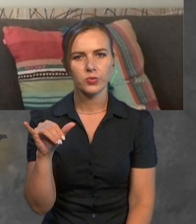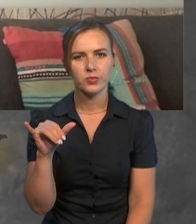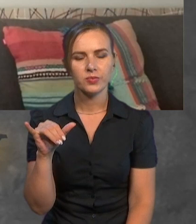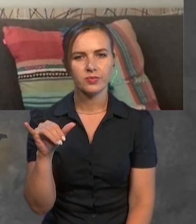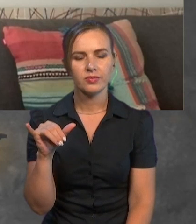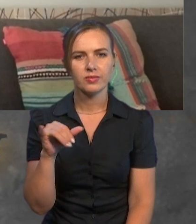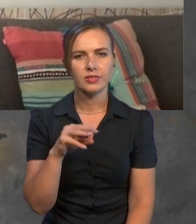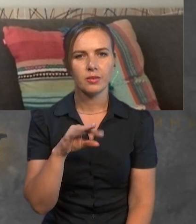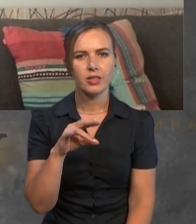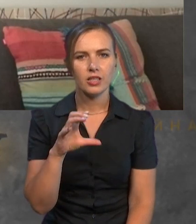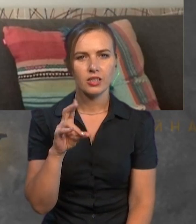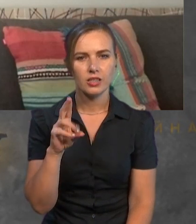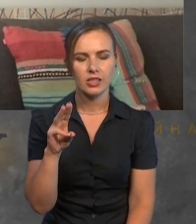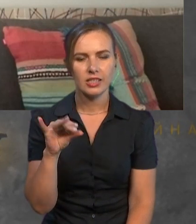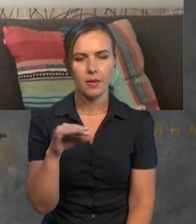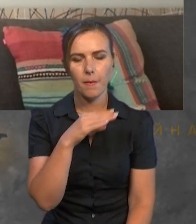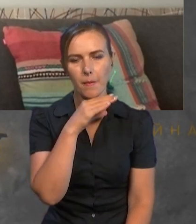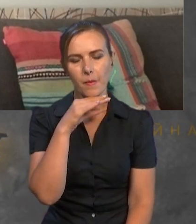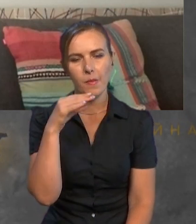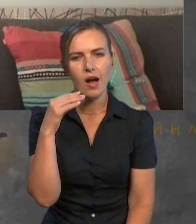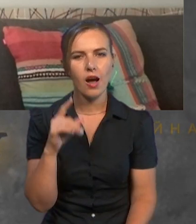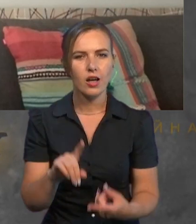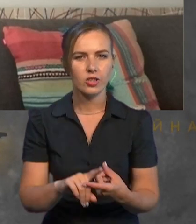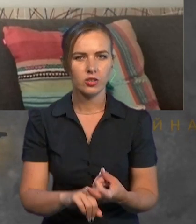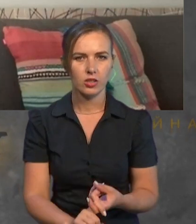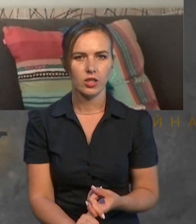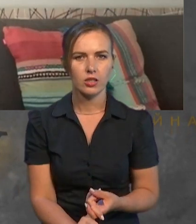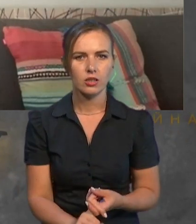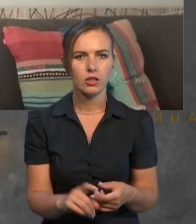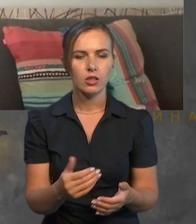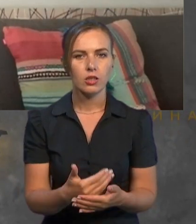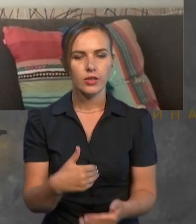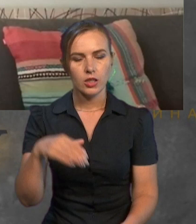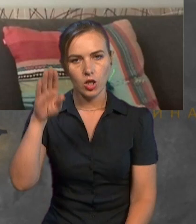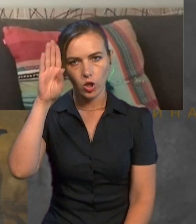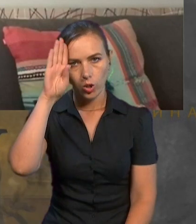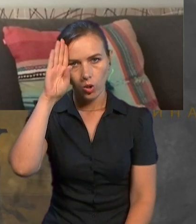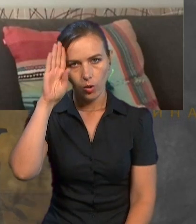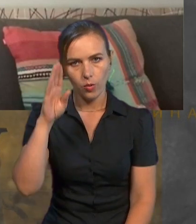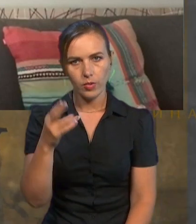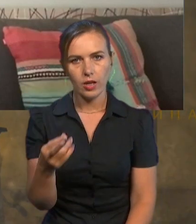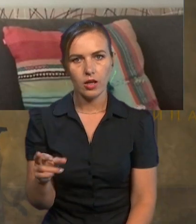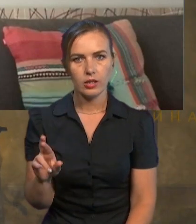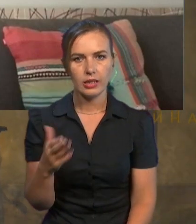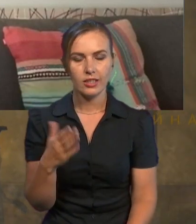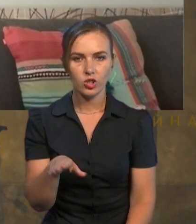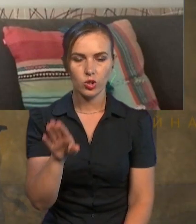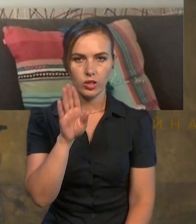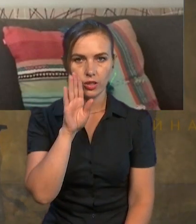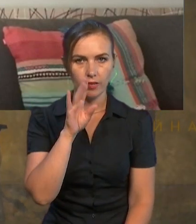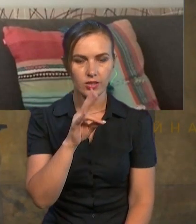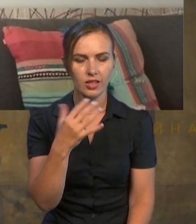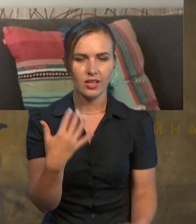В міксті багато залежить від хлопця, але якщо дівчина